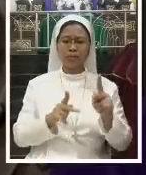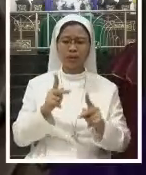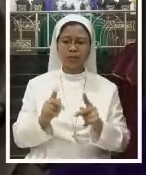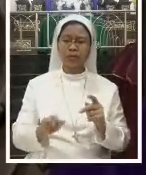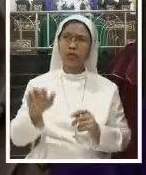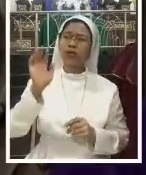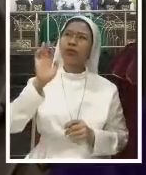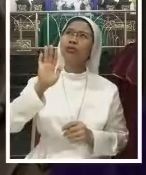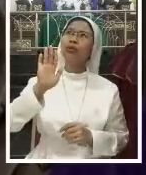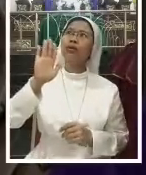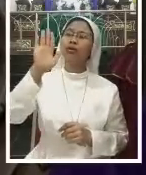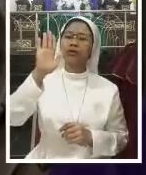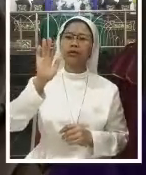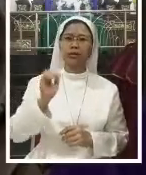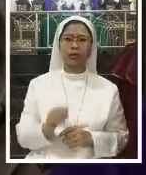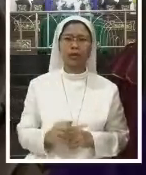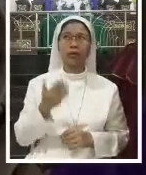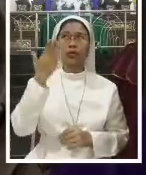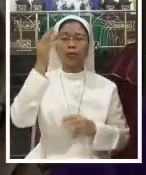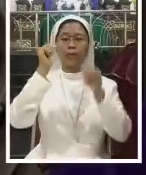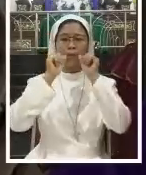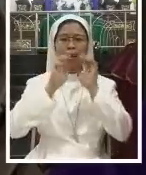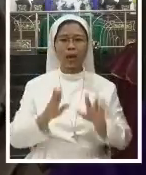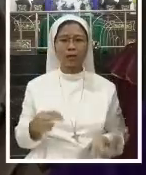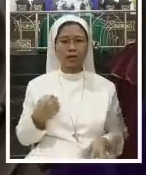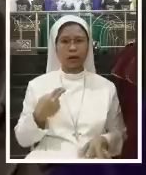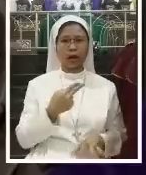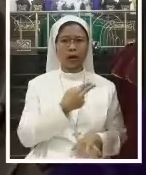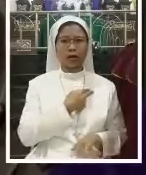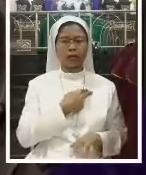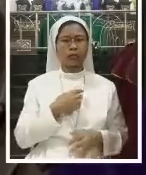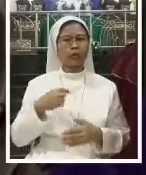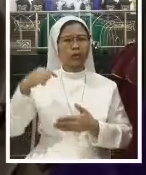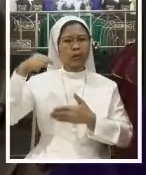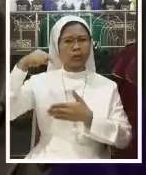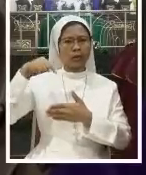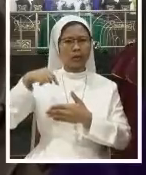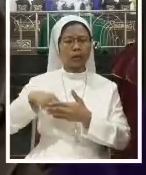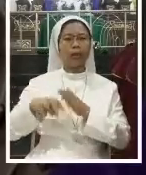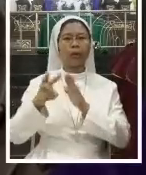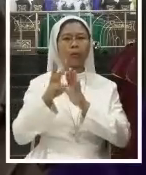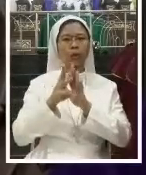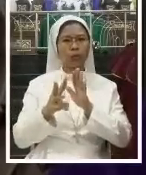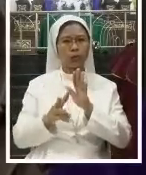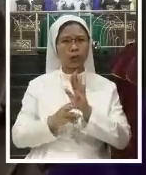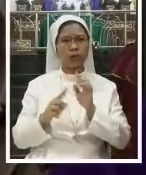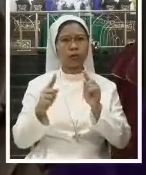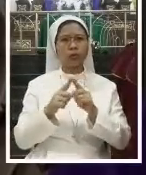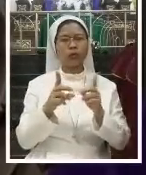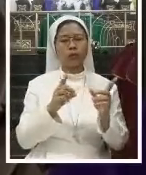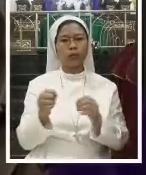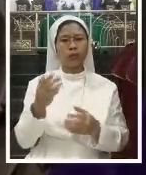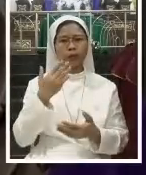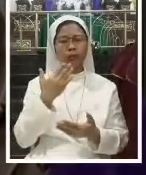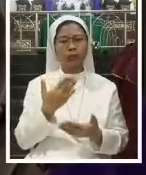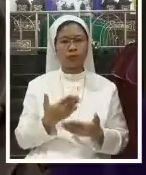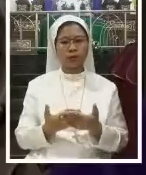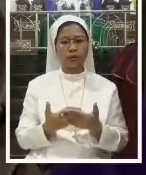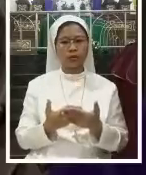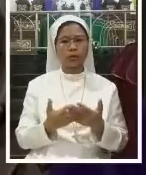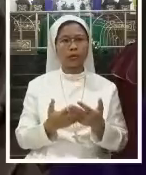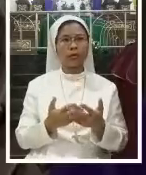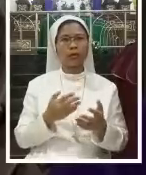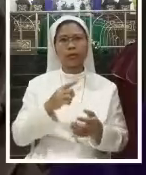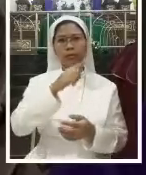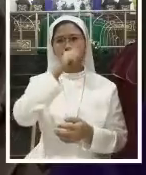banwaan, warasan sa mo ang kusog buot na mag-atubang ning kasakitan, huli kang